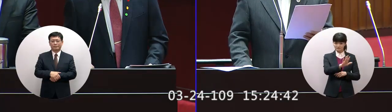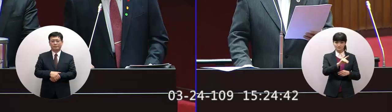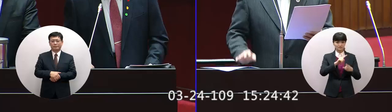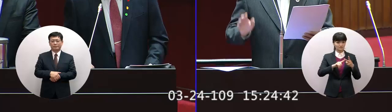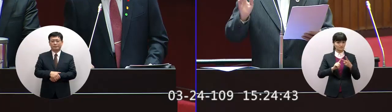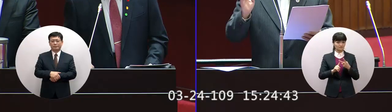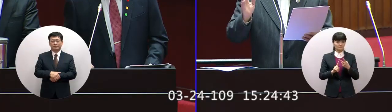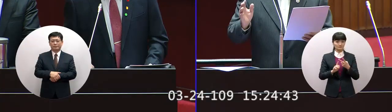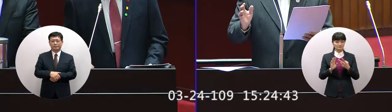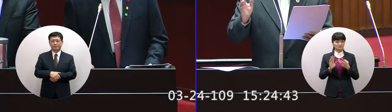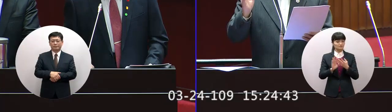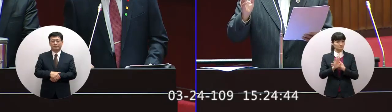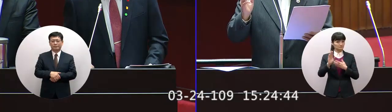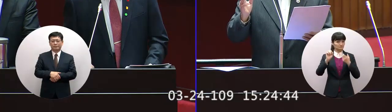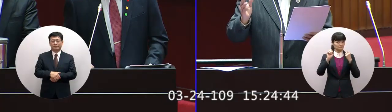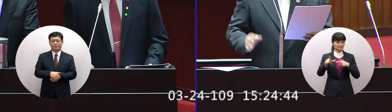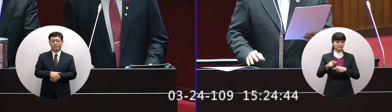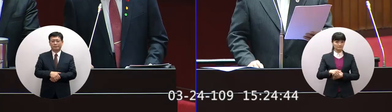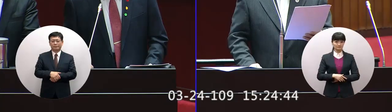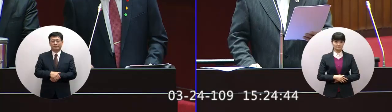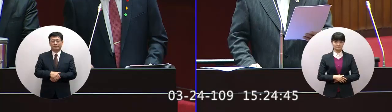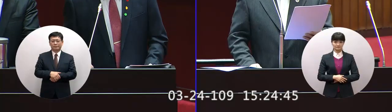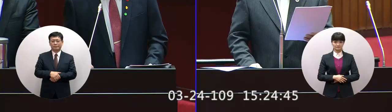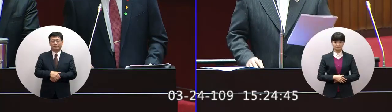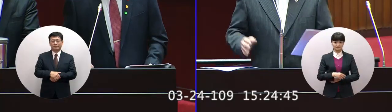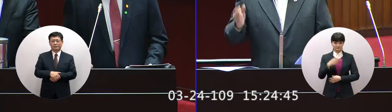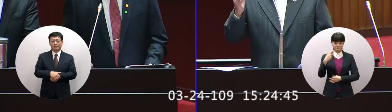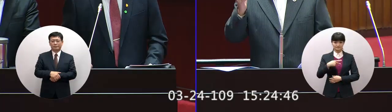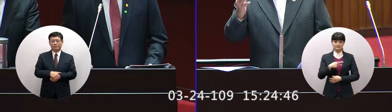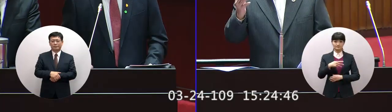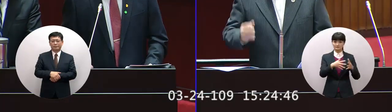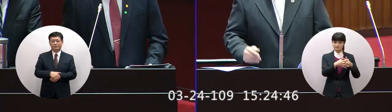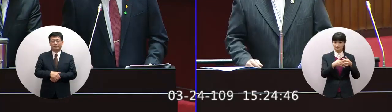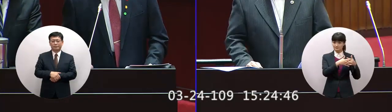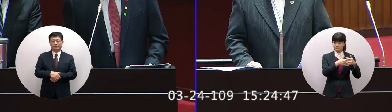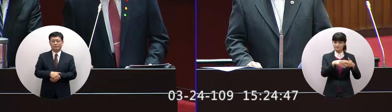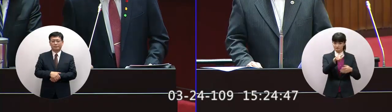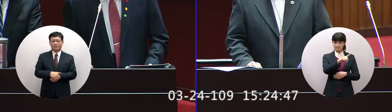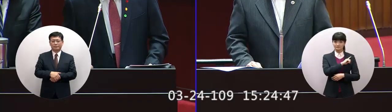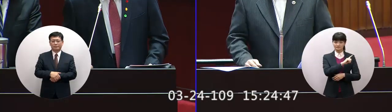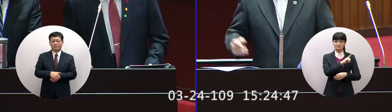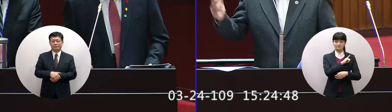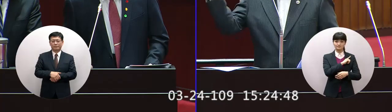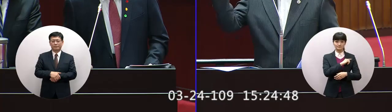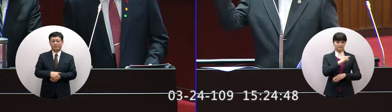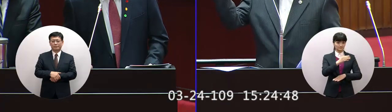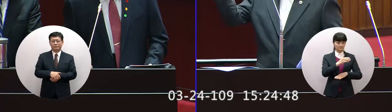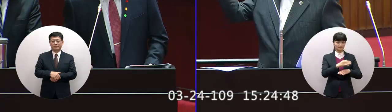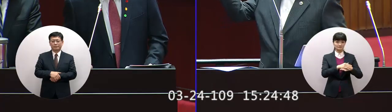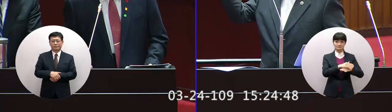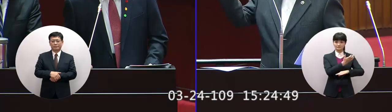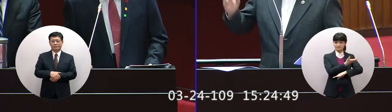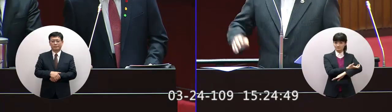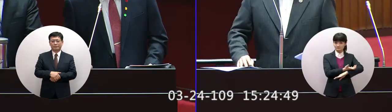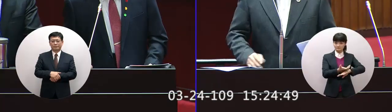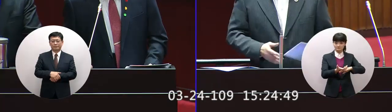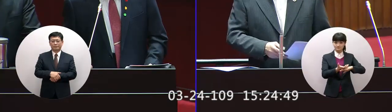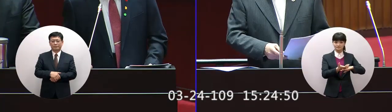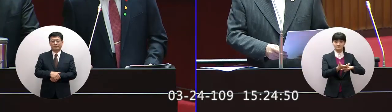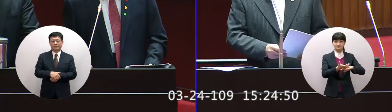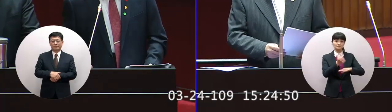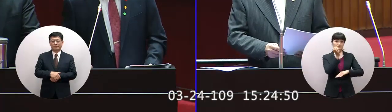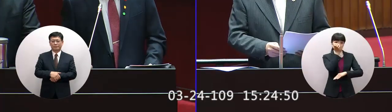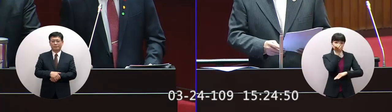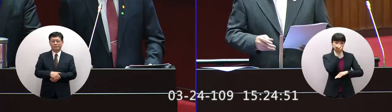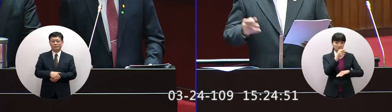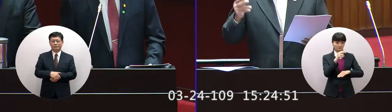再请教，美国盛产页岩气，但是美国天然气的发电比例，可以看一下我们公